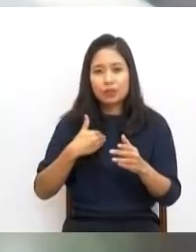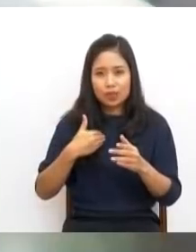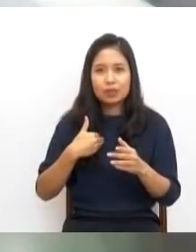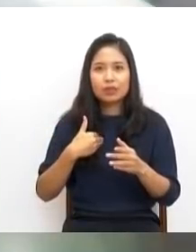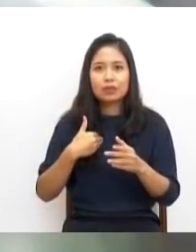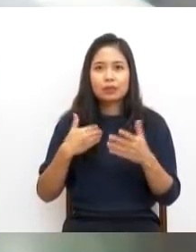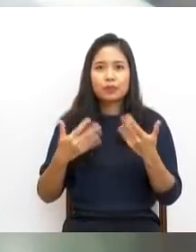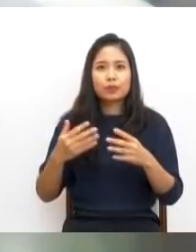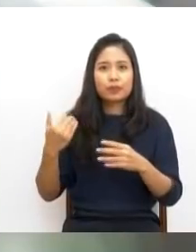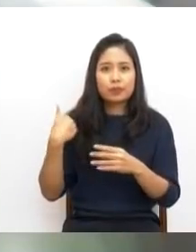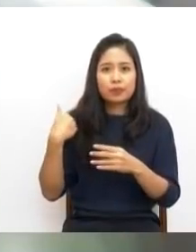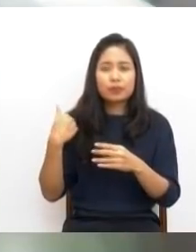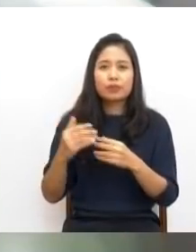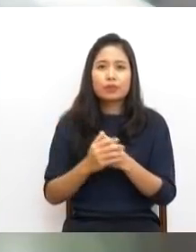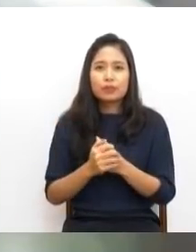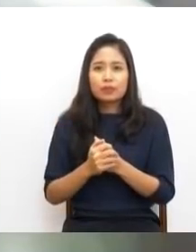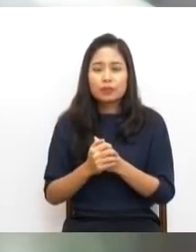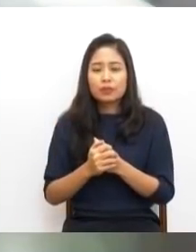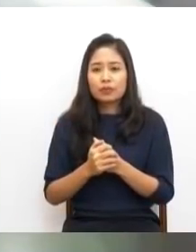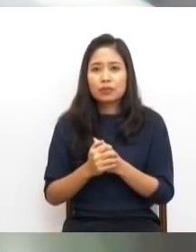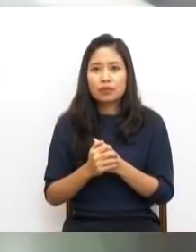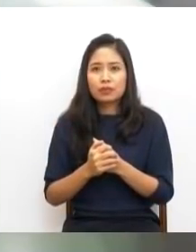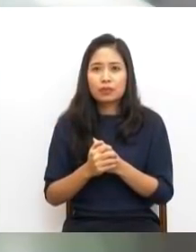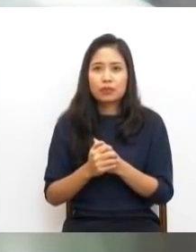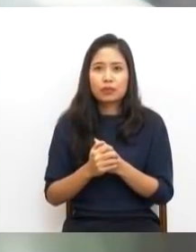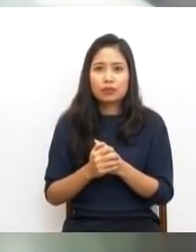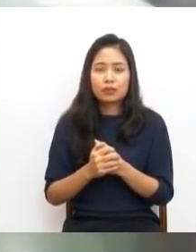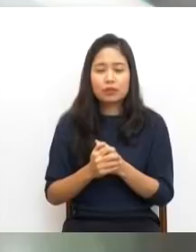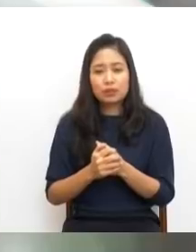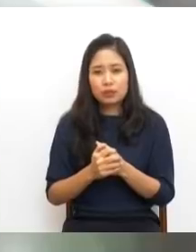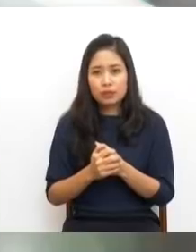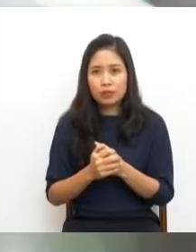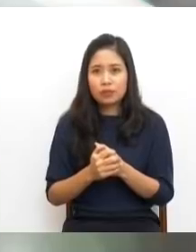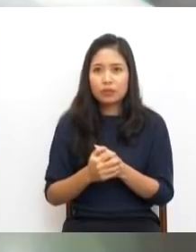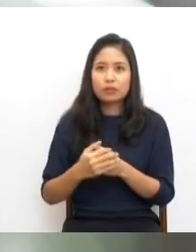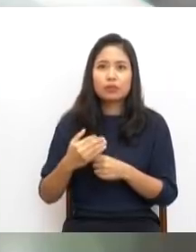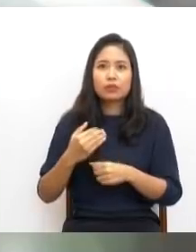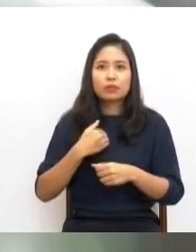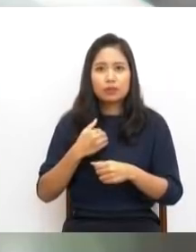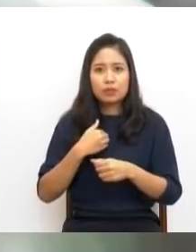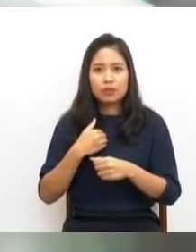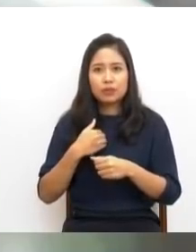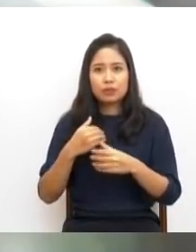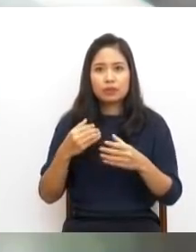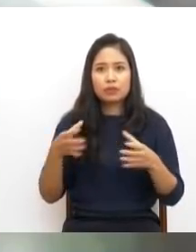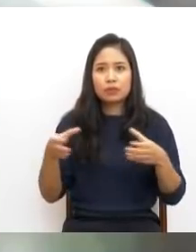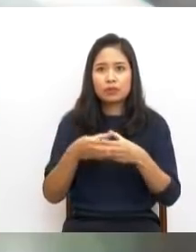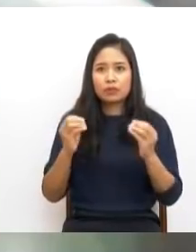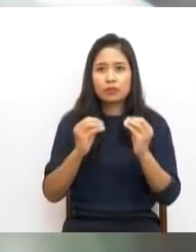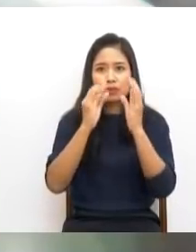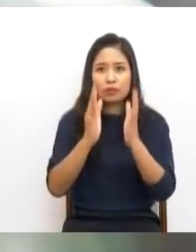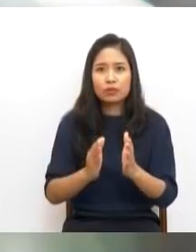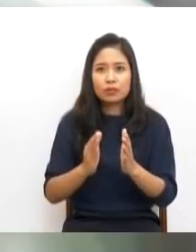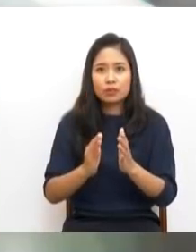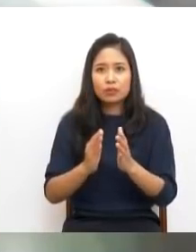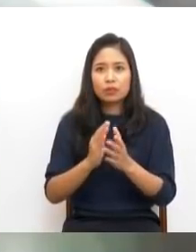อกันทางออนไลน์ใช่ไหม คะ เราจัดลักษณะงานแบบไหนเอ่ย เป็นรวมพลังครูนะคะรวมพลังครูตอนโค้ด